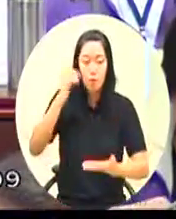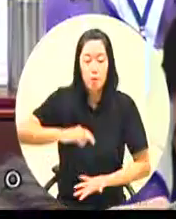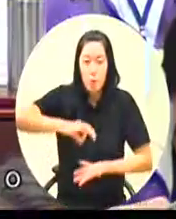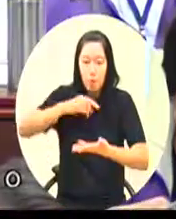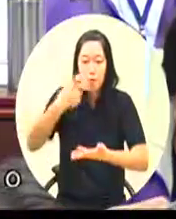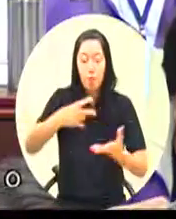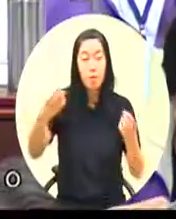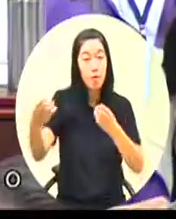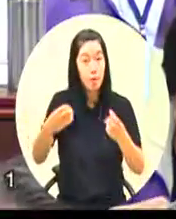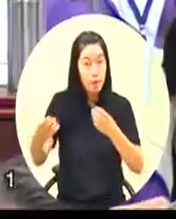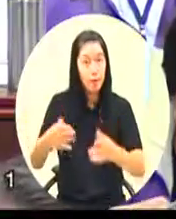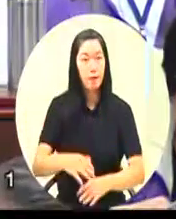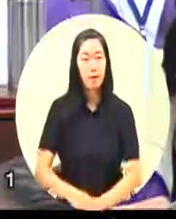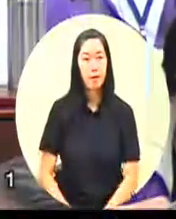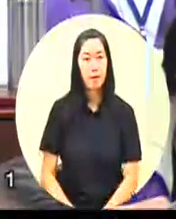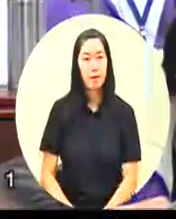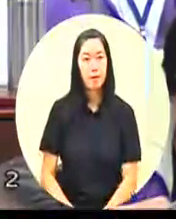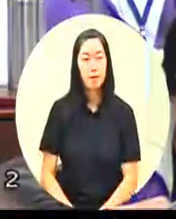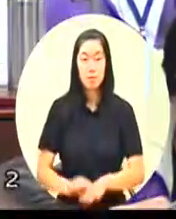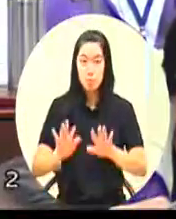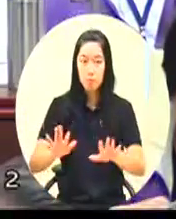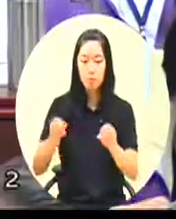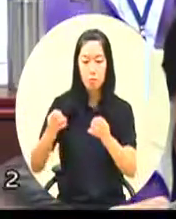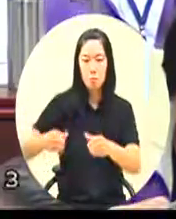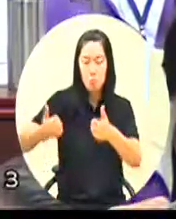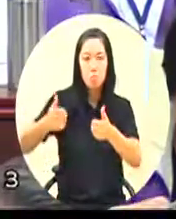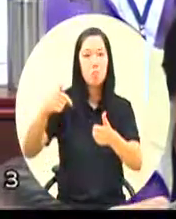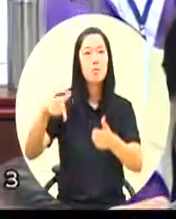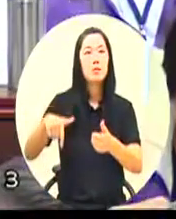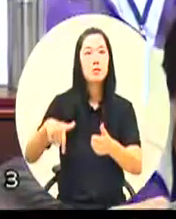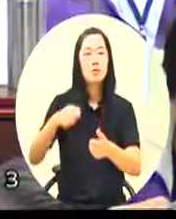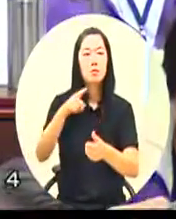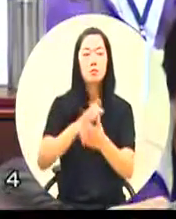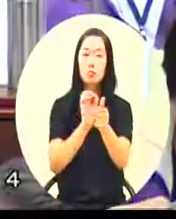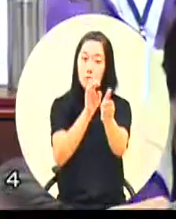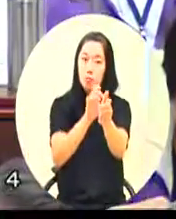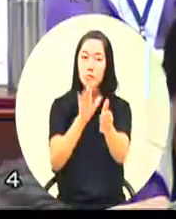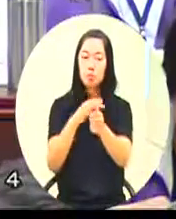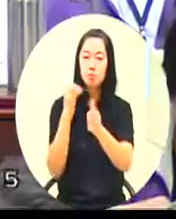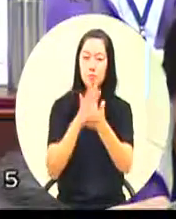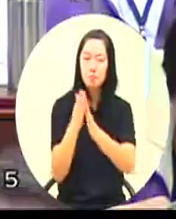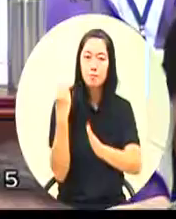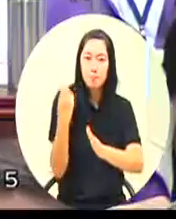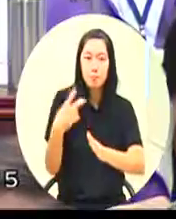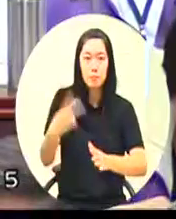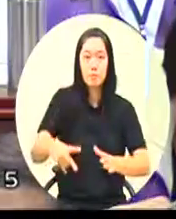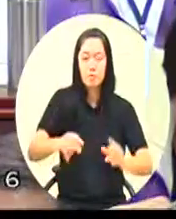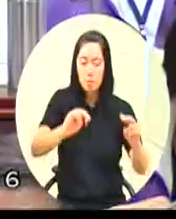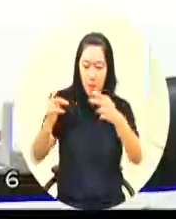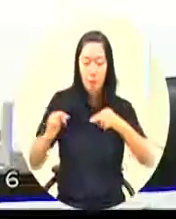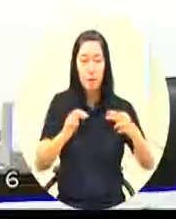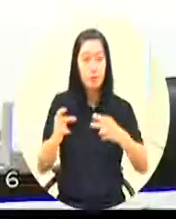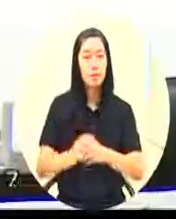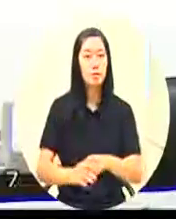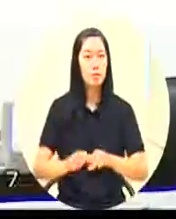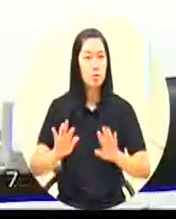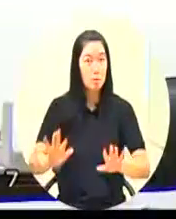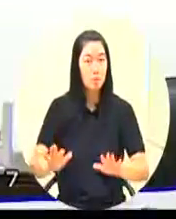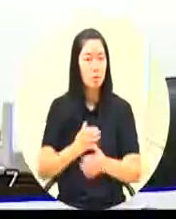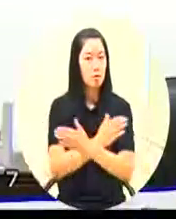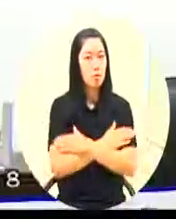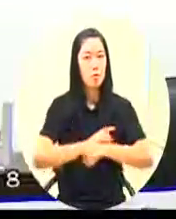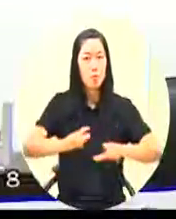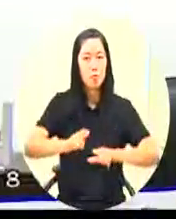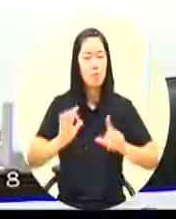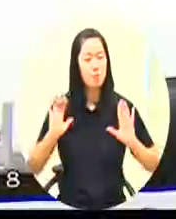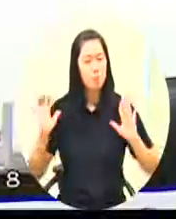讨论，所以目前倾向的方式是 你们再重新调整一下，如果来得及下局长。真的，现在的幼稚园的小朋